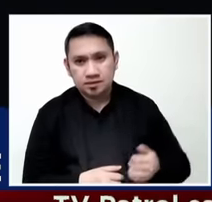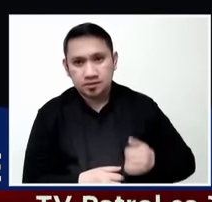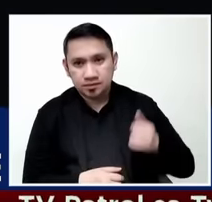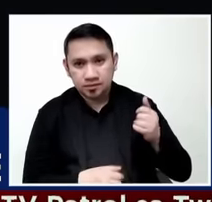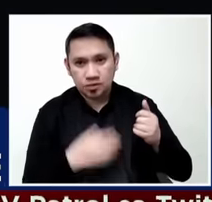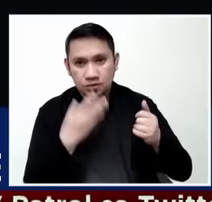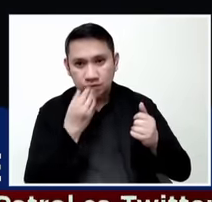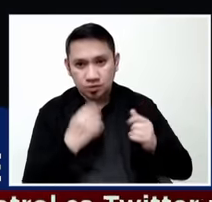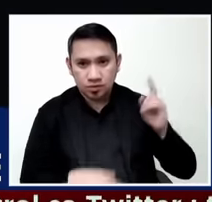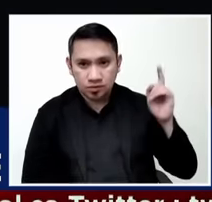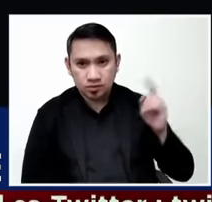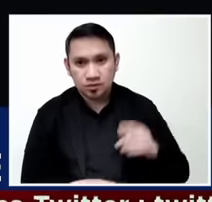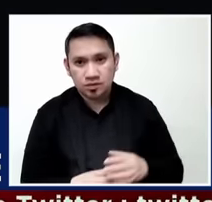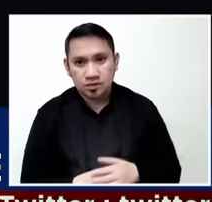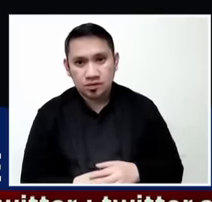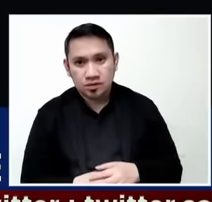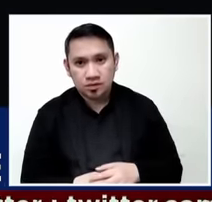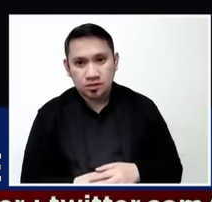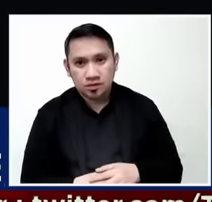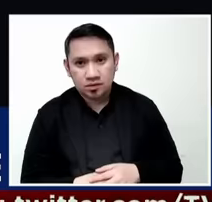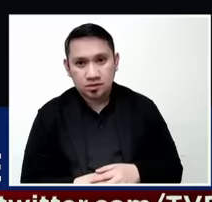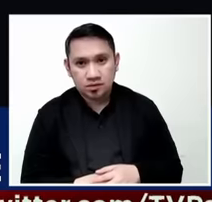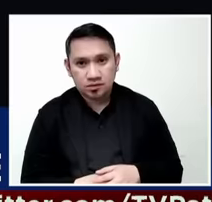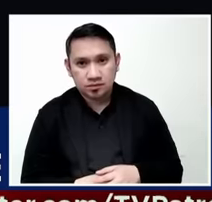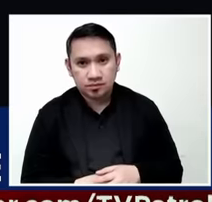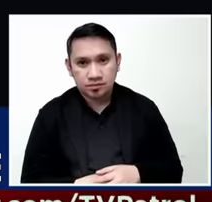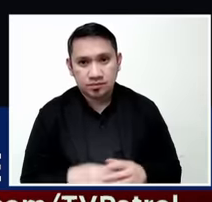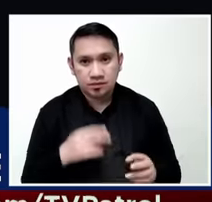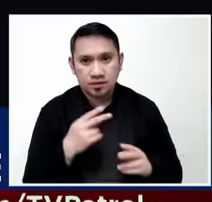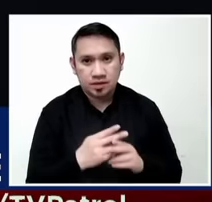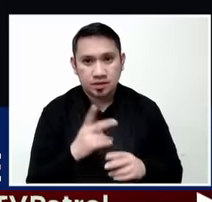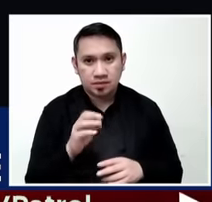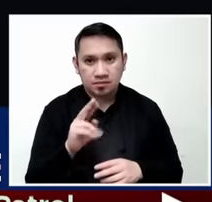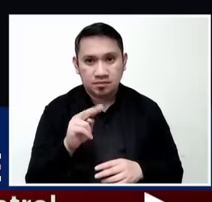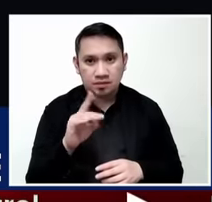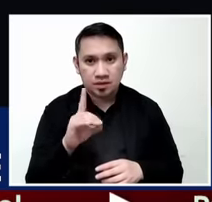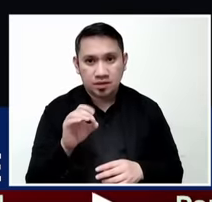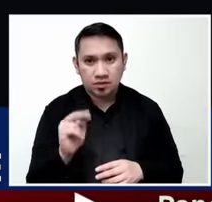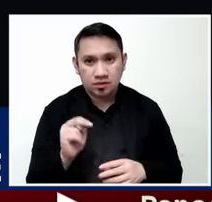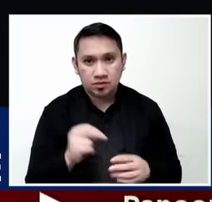Pilipinas ang Filipino-Guamanian na si Brandon Espiritu, isang fitness coach at